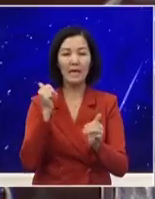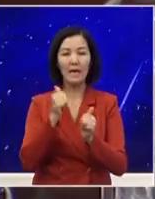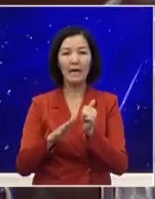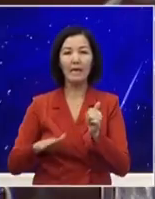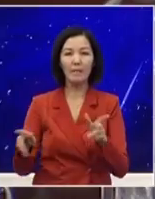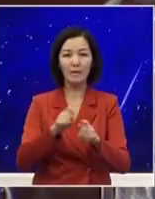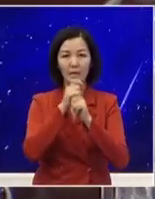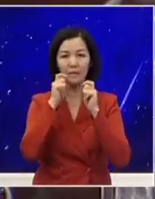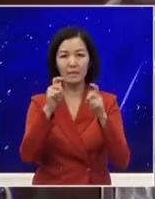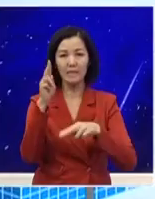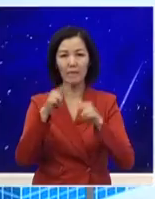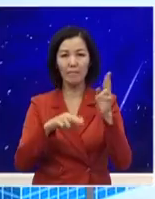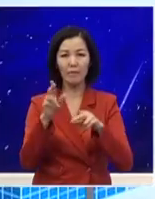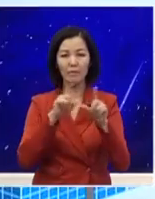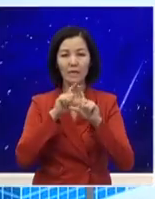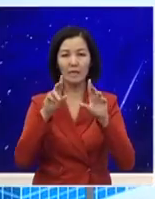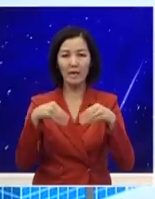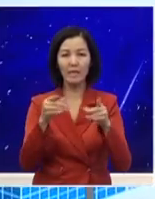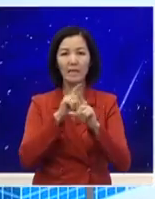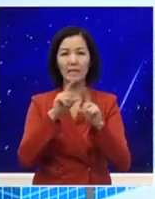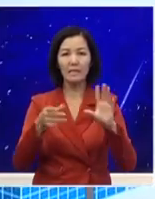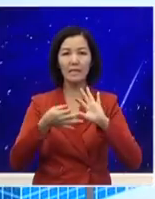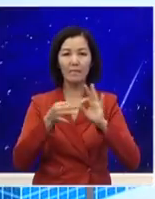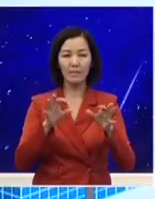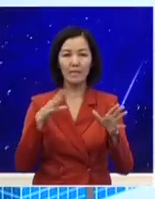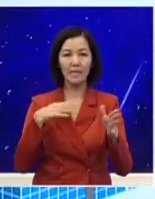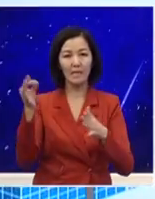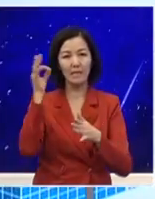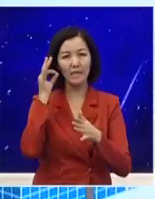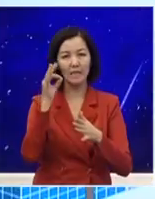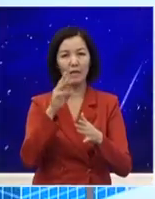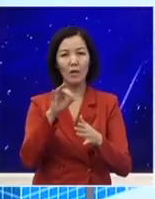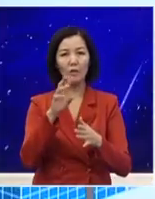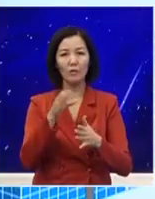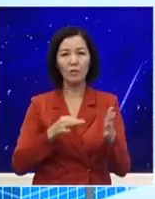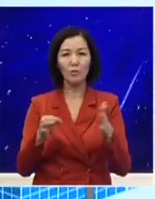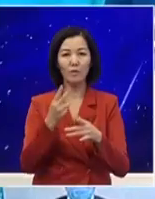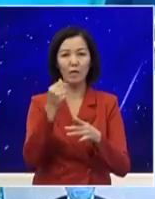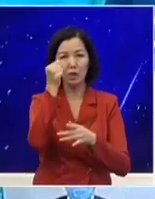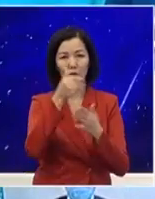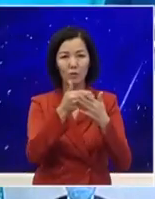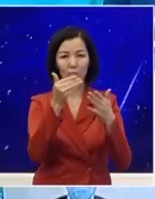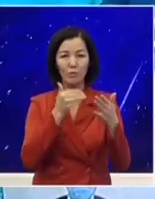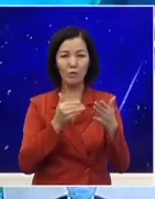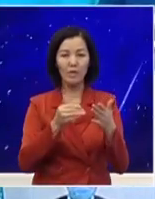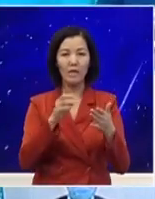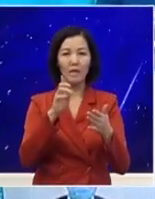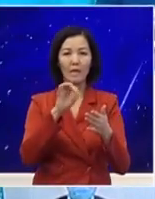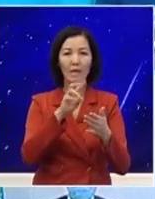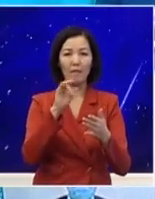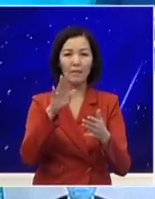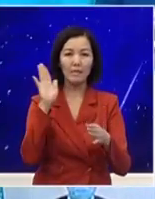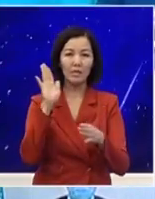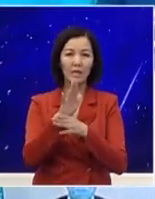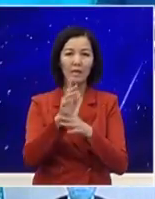тарту ретінде салып беріп жатқан нысандар барысын пысықтады. Естеріңізге сала кетейік, Түркістан облысы осыдан 2 жыл бұрын елбасы жарлығымен